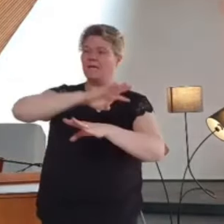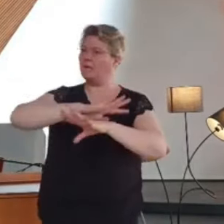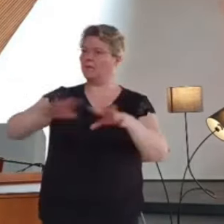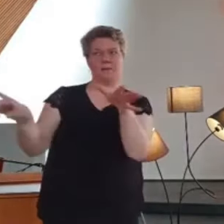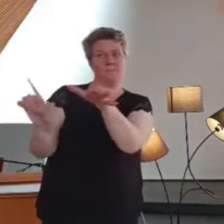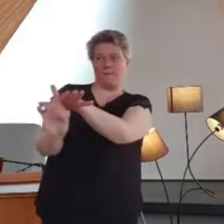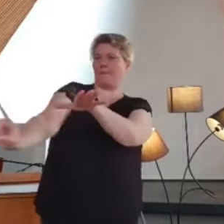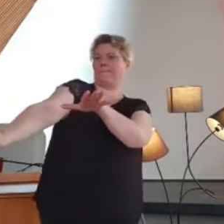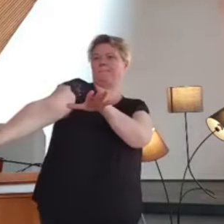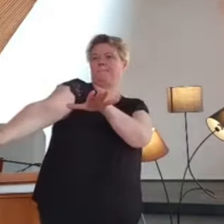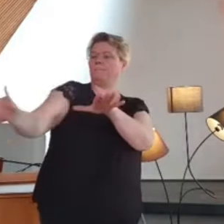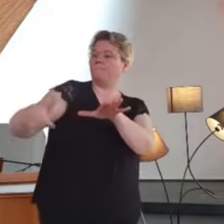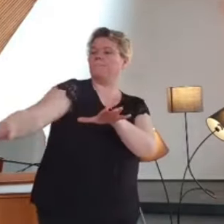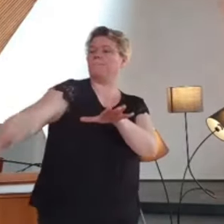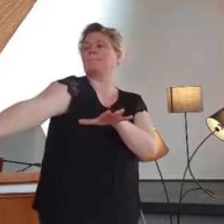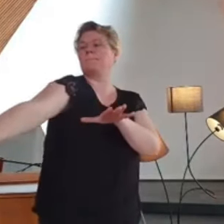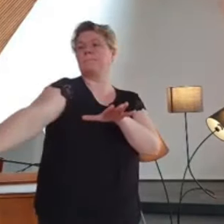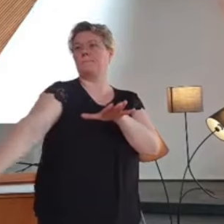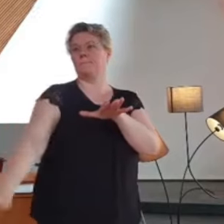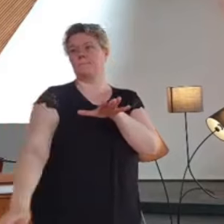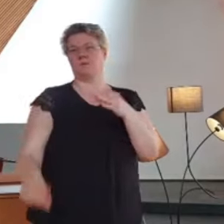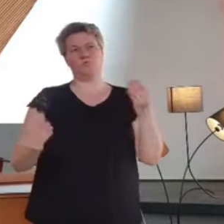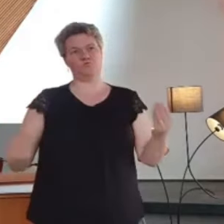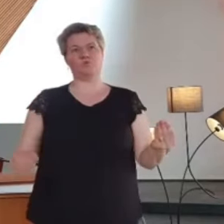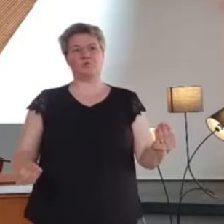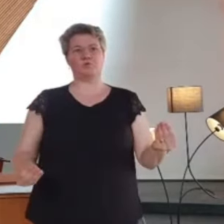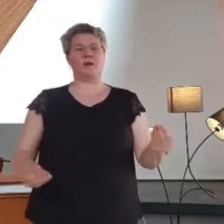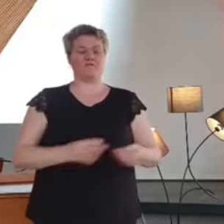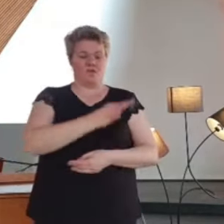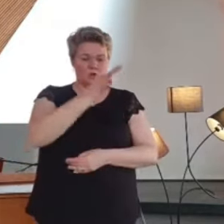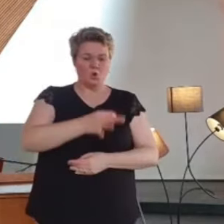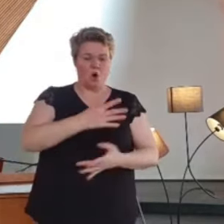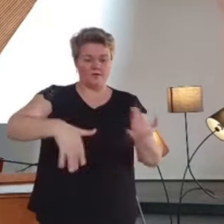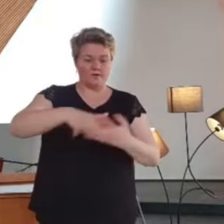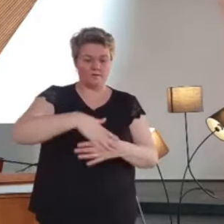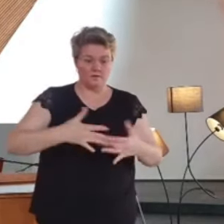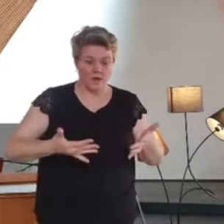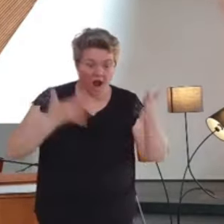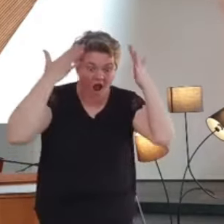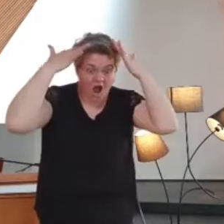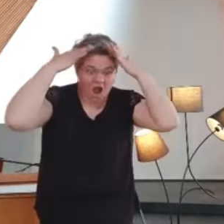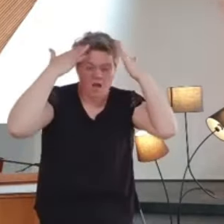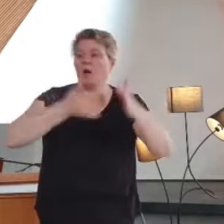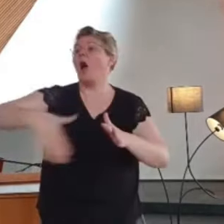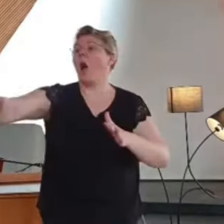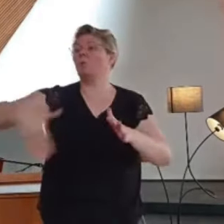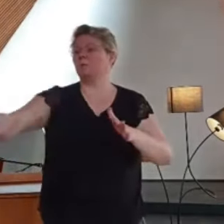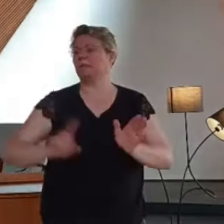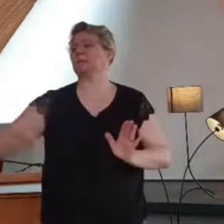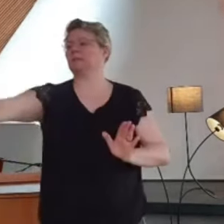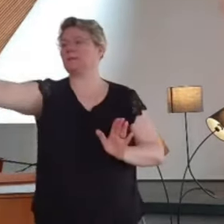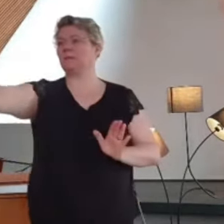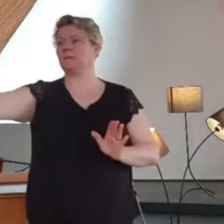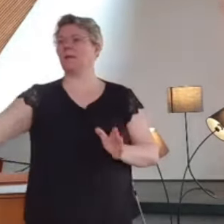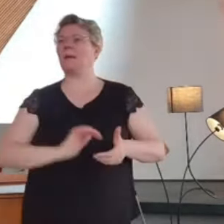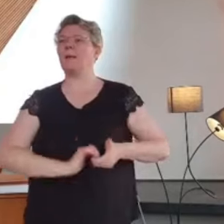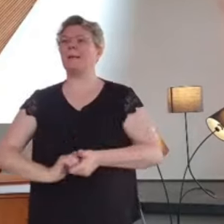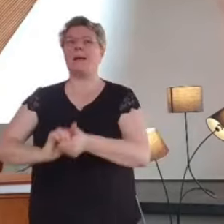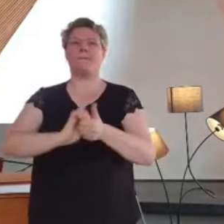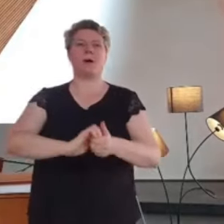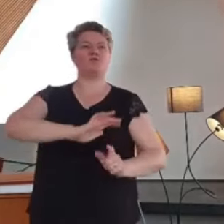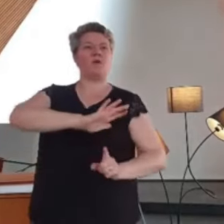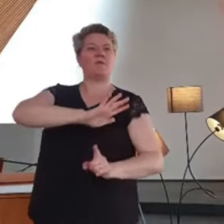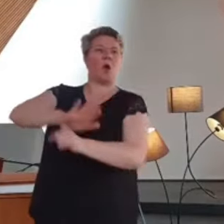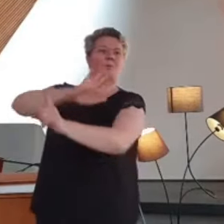Ebene, nämlich, dass die Menschen vor das Dorf geschickt wurden. Man wurde wortwörtlich aus der Gemeinschaft, aus